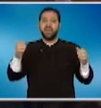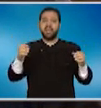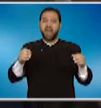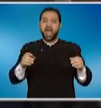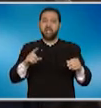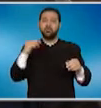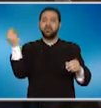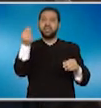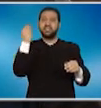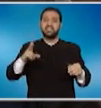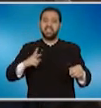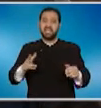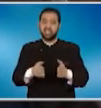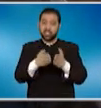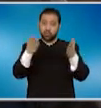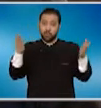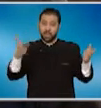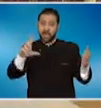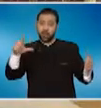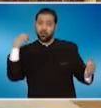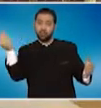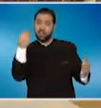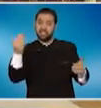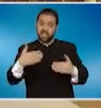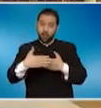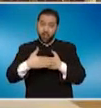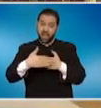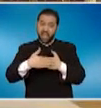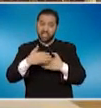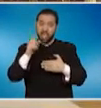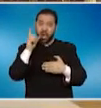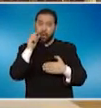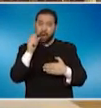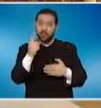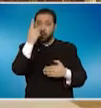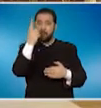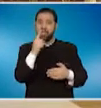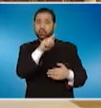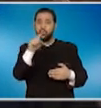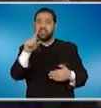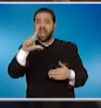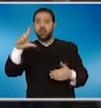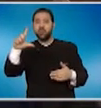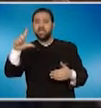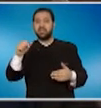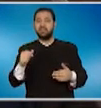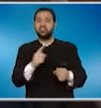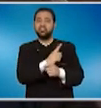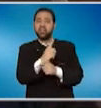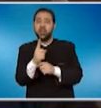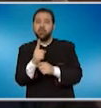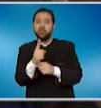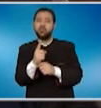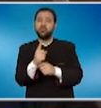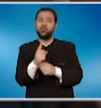descoperirea lui Dumnezeu înaintea oamenilor. Descoperirea, în primul rând, a Lui și a